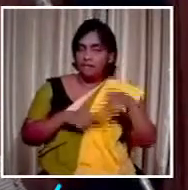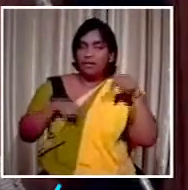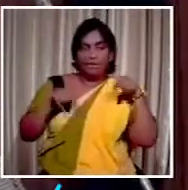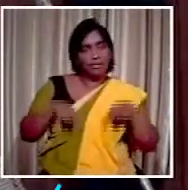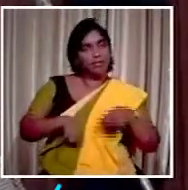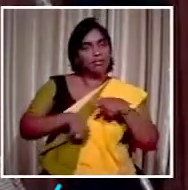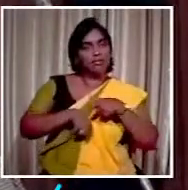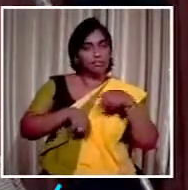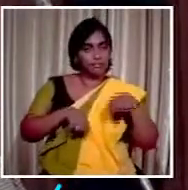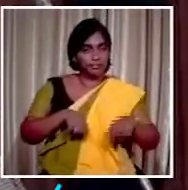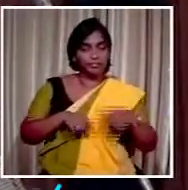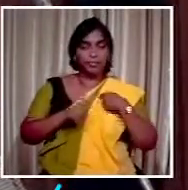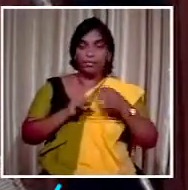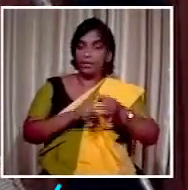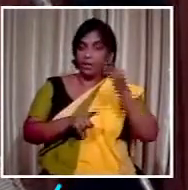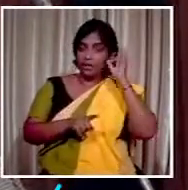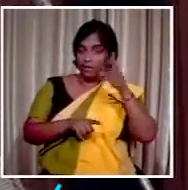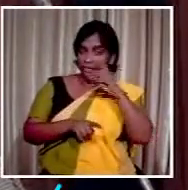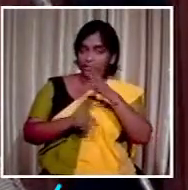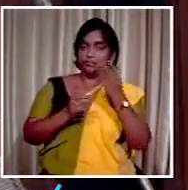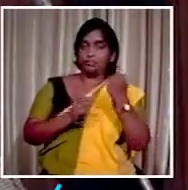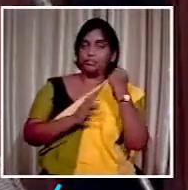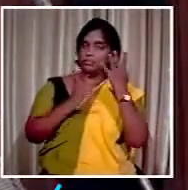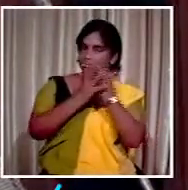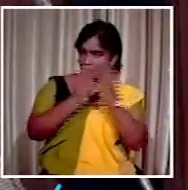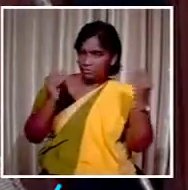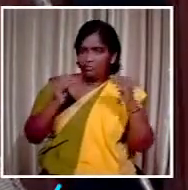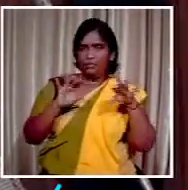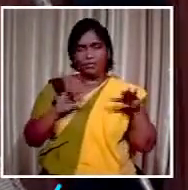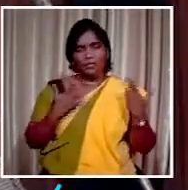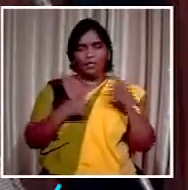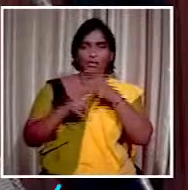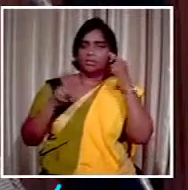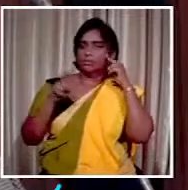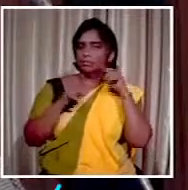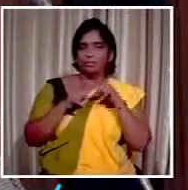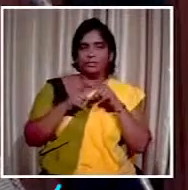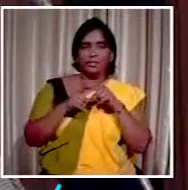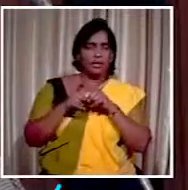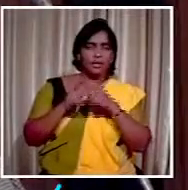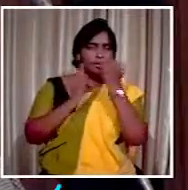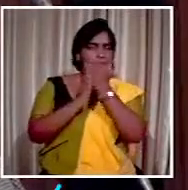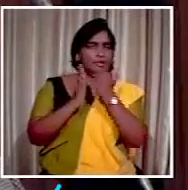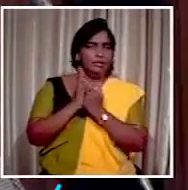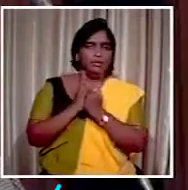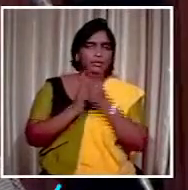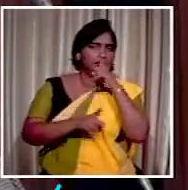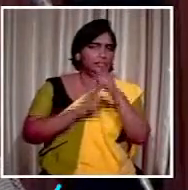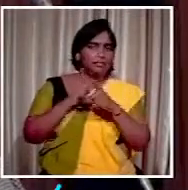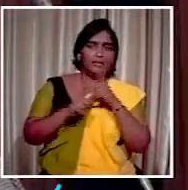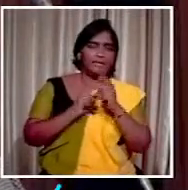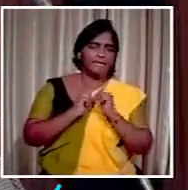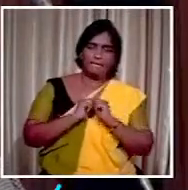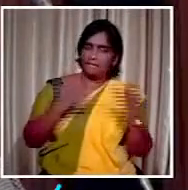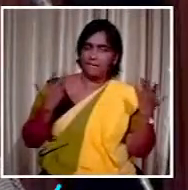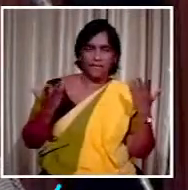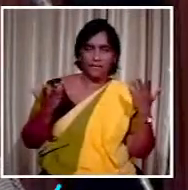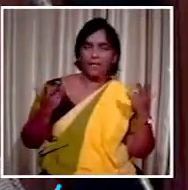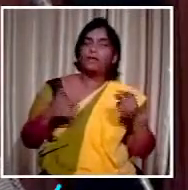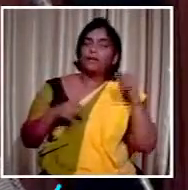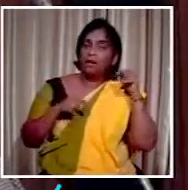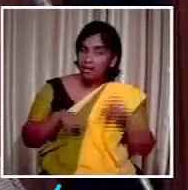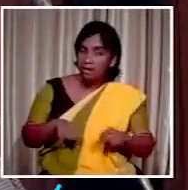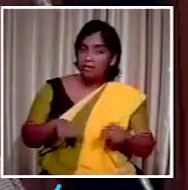වෙලාවේ විධායක ජනාධිපති ක්‍රමය අහෝසි කරනවද නැද්ද කියන මේ න්‍යායාත්මක දේවල් කතා කරනවට වැඩිය